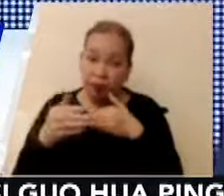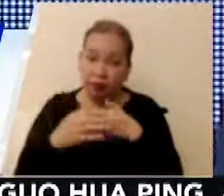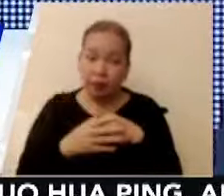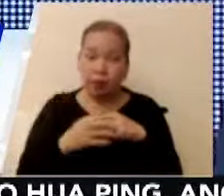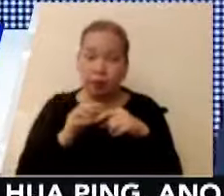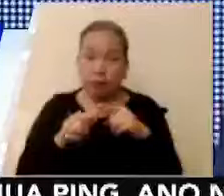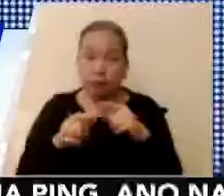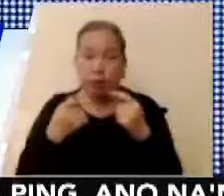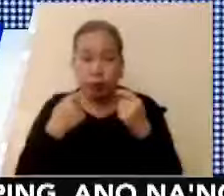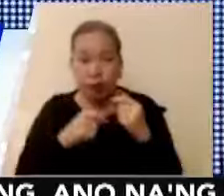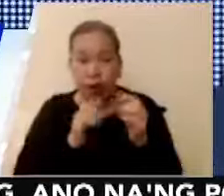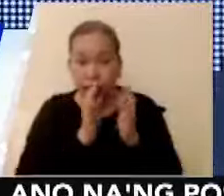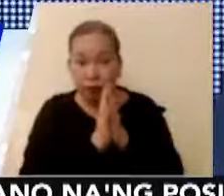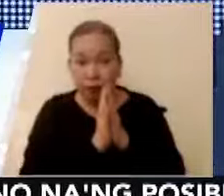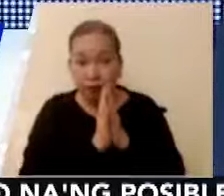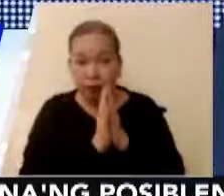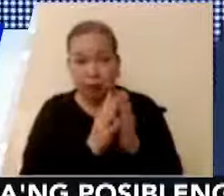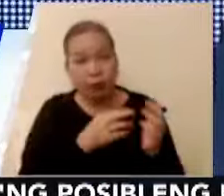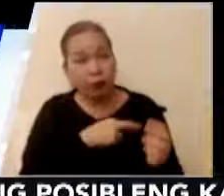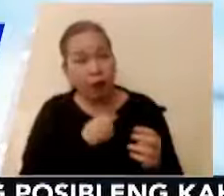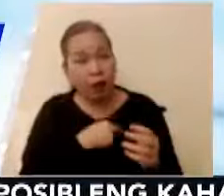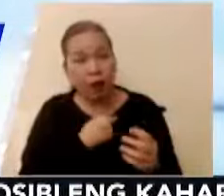kunin ang reaksyon ni Ate V.